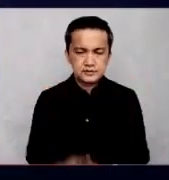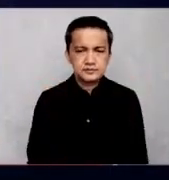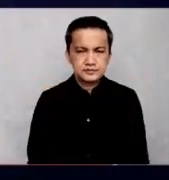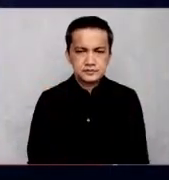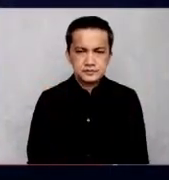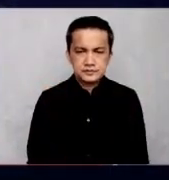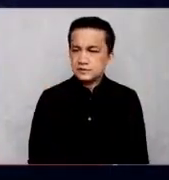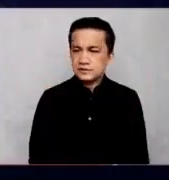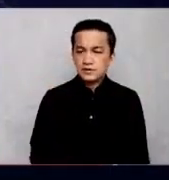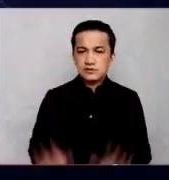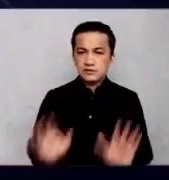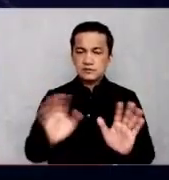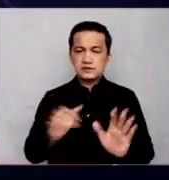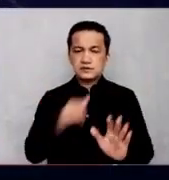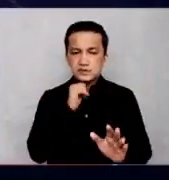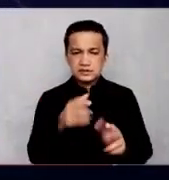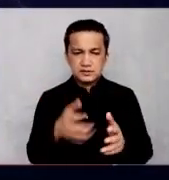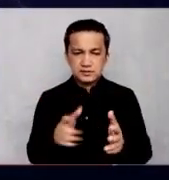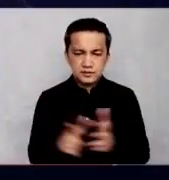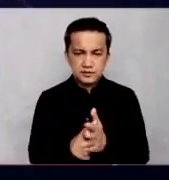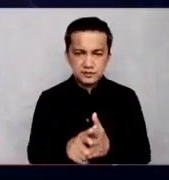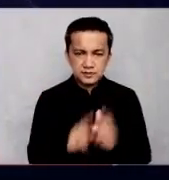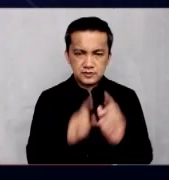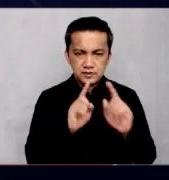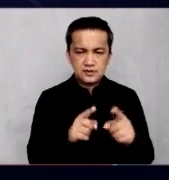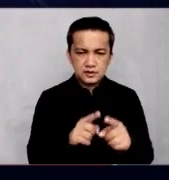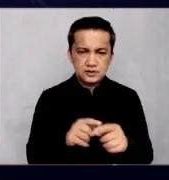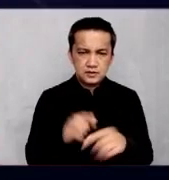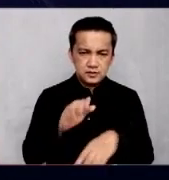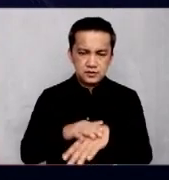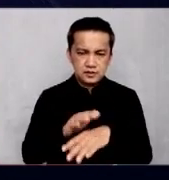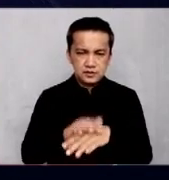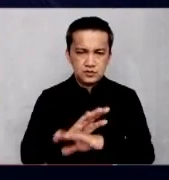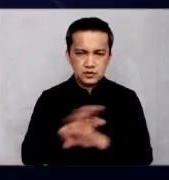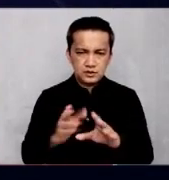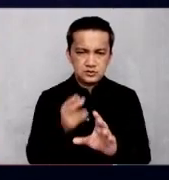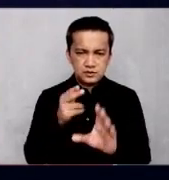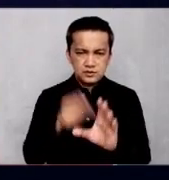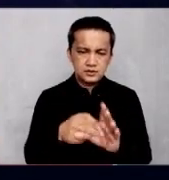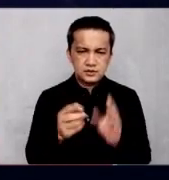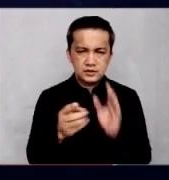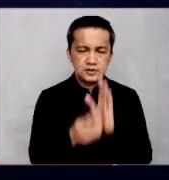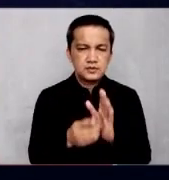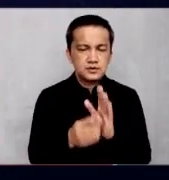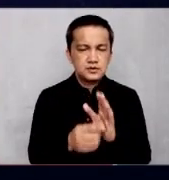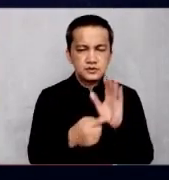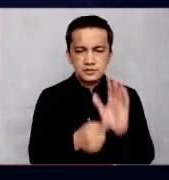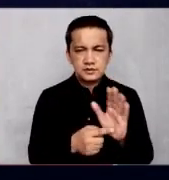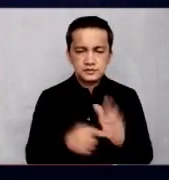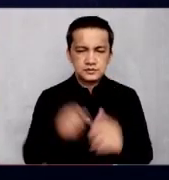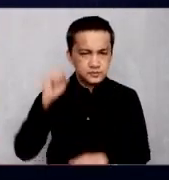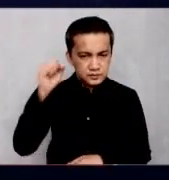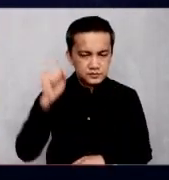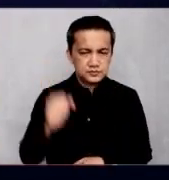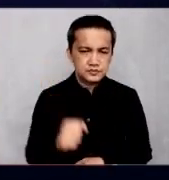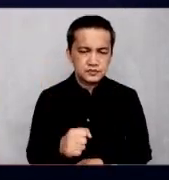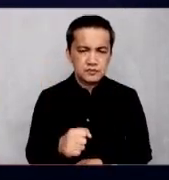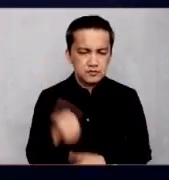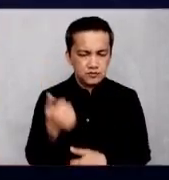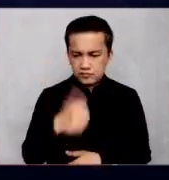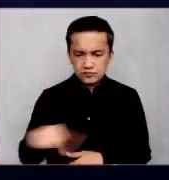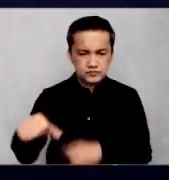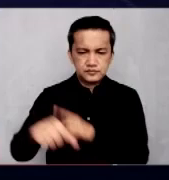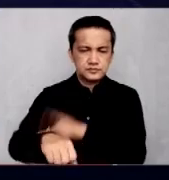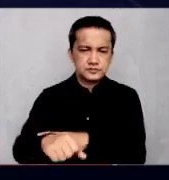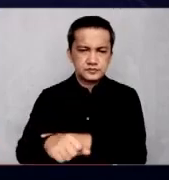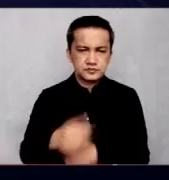ganito, although you may warnings lang na huwag sumali sa mga demonstrations. At anytime naman, willing yung embassy